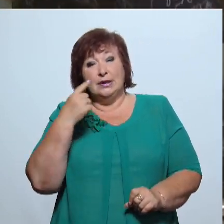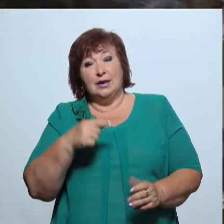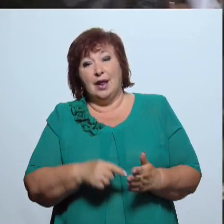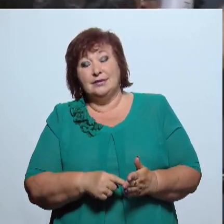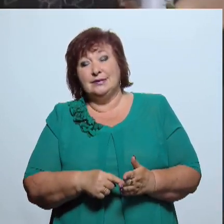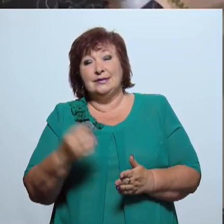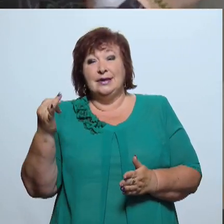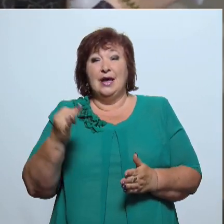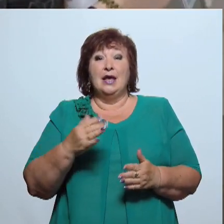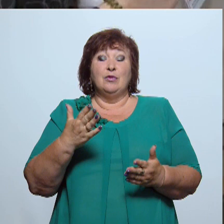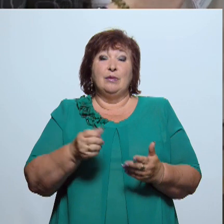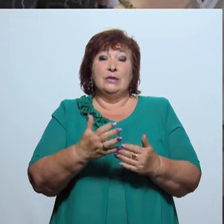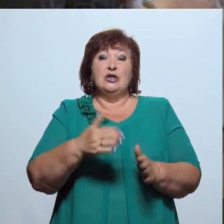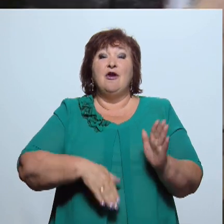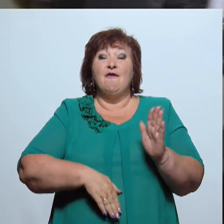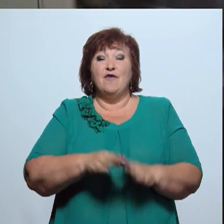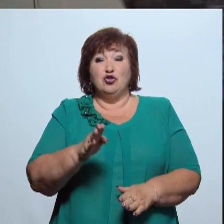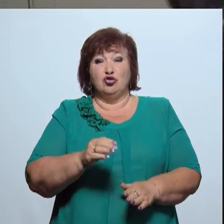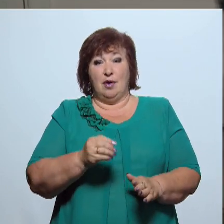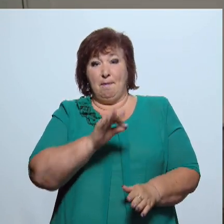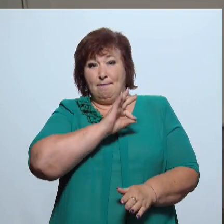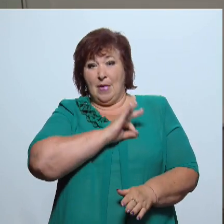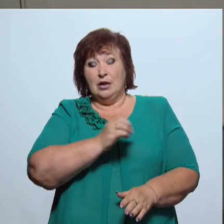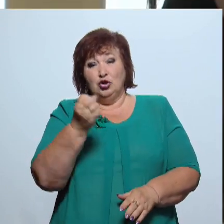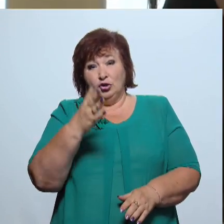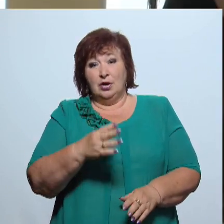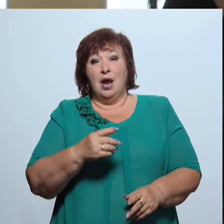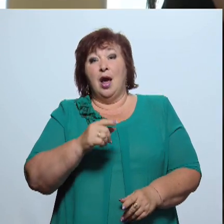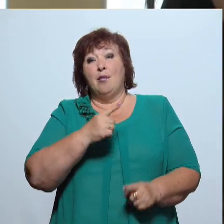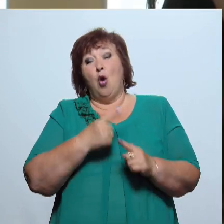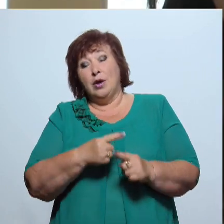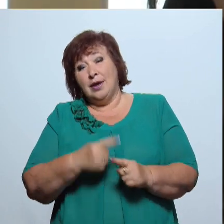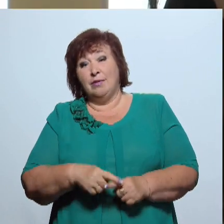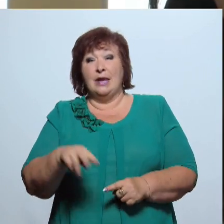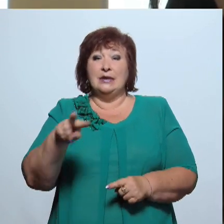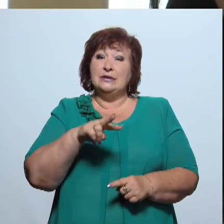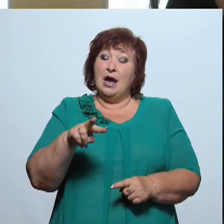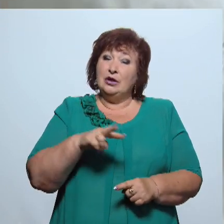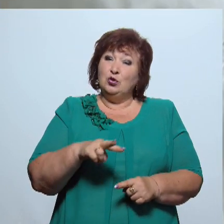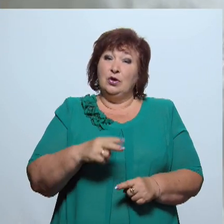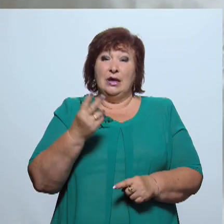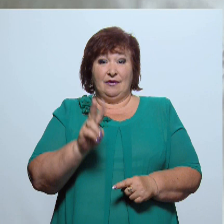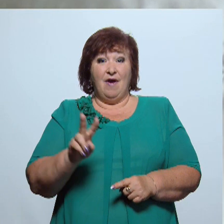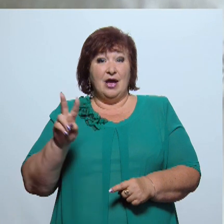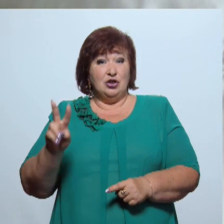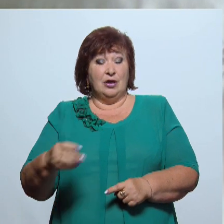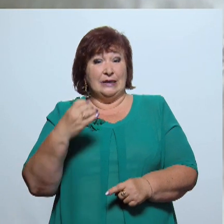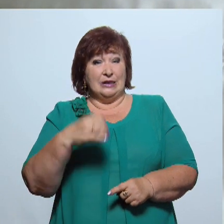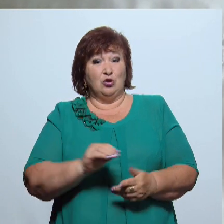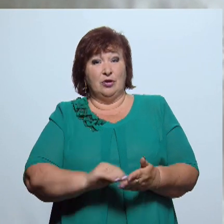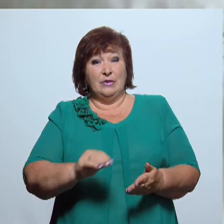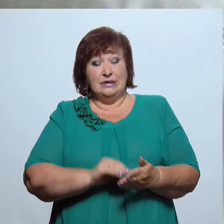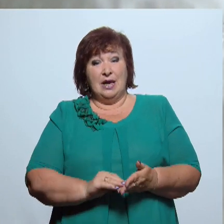Сразу 17 человек получили высший балл. 14 отличились по химии, 8 – по литературе. По 2 человека на 100 баллов